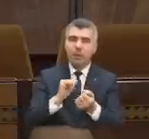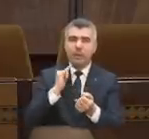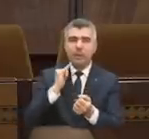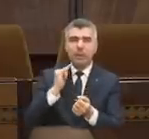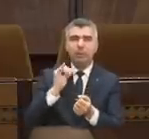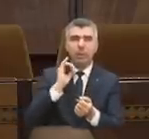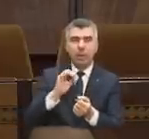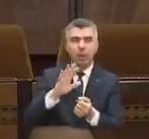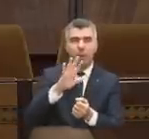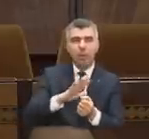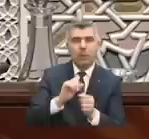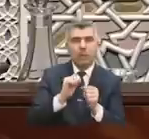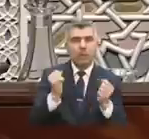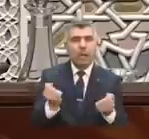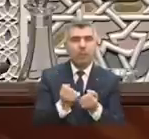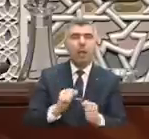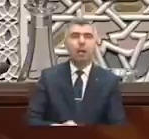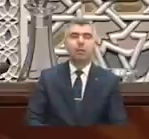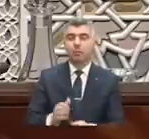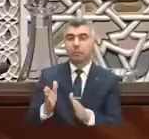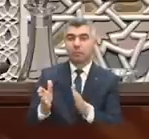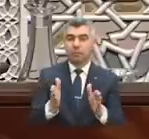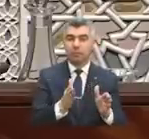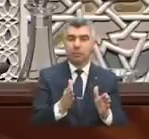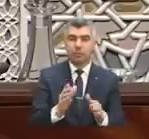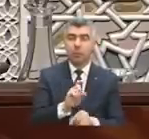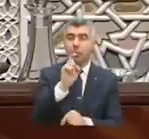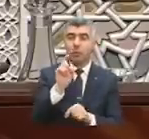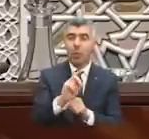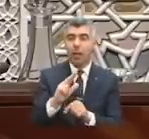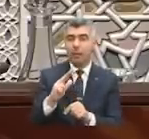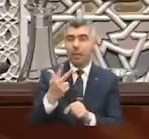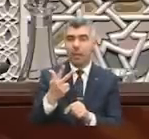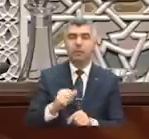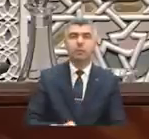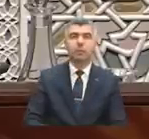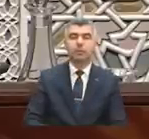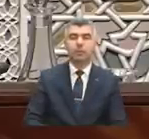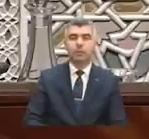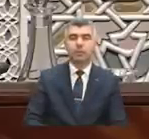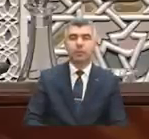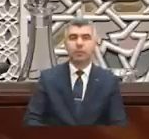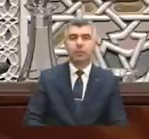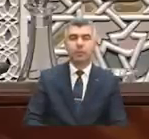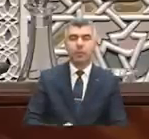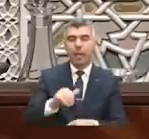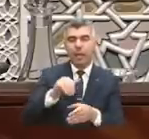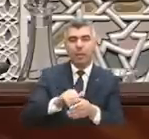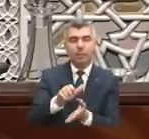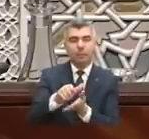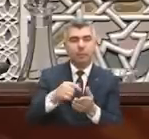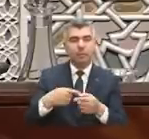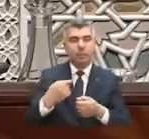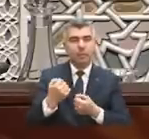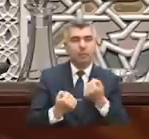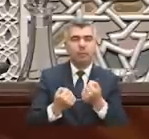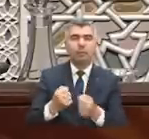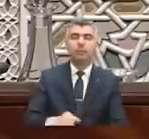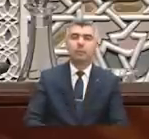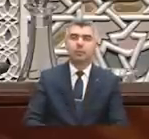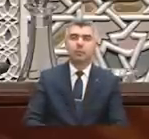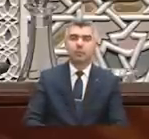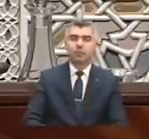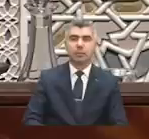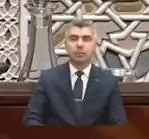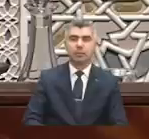البعد التنموي بلادنا شكرا سيدنا المحترم السؤال الثالث للفريق الاسرار والمعاصره تفضل